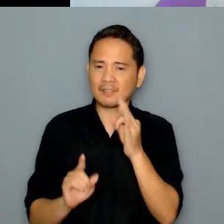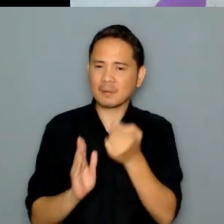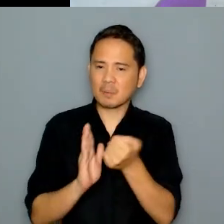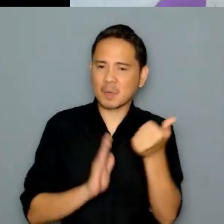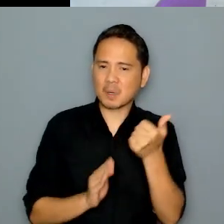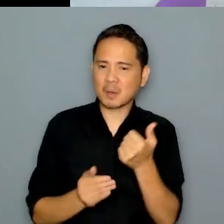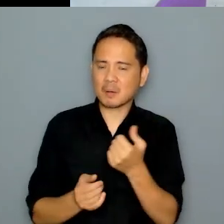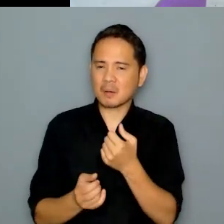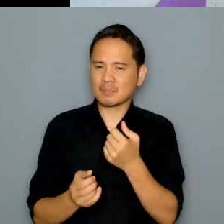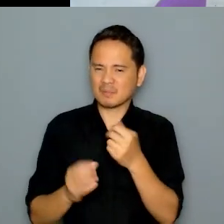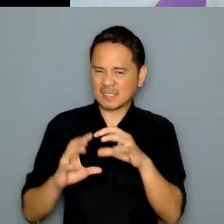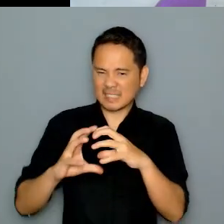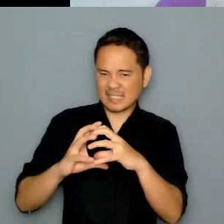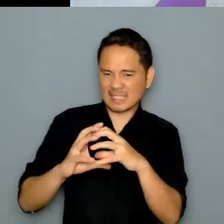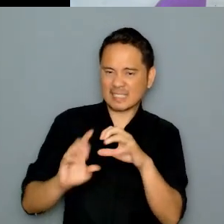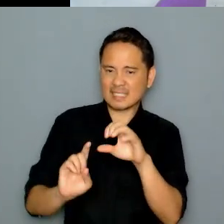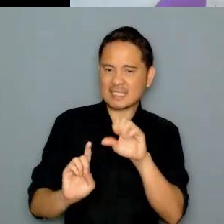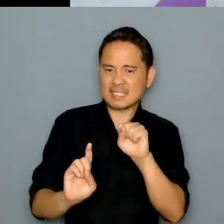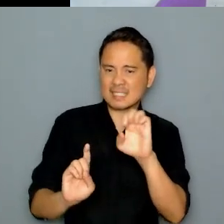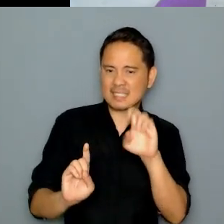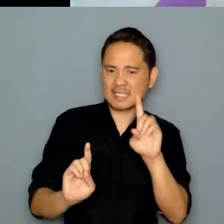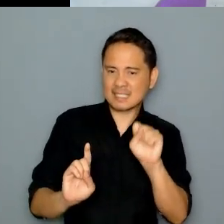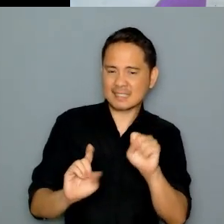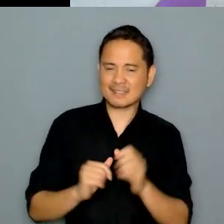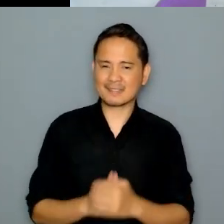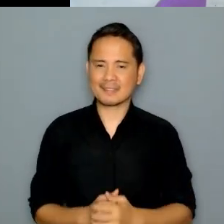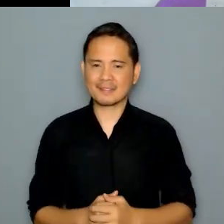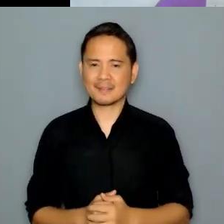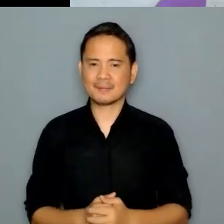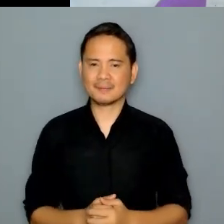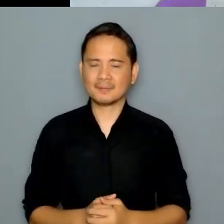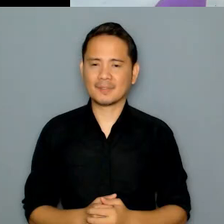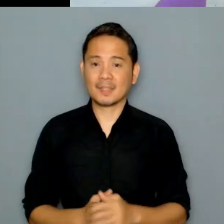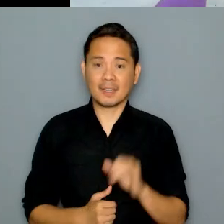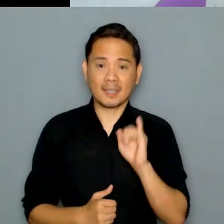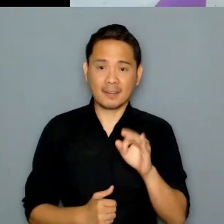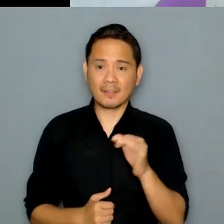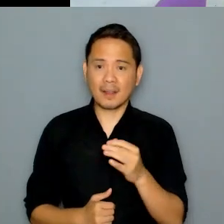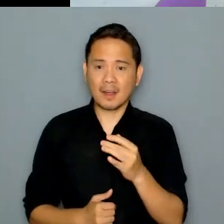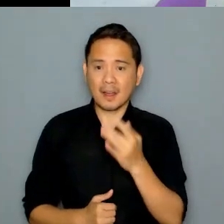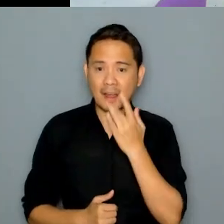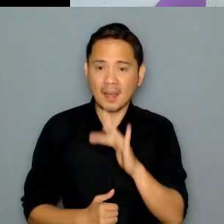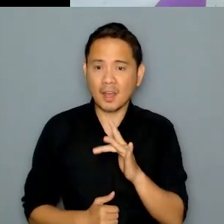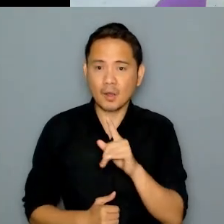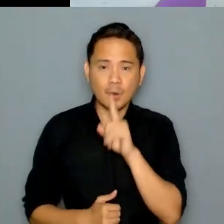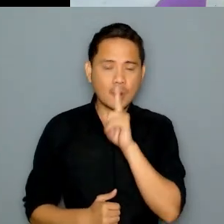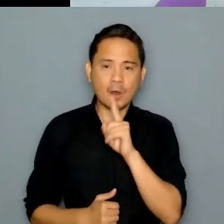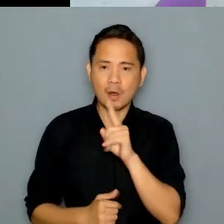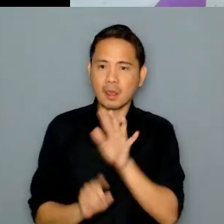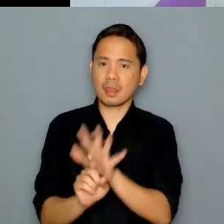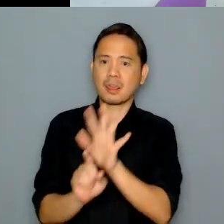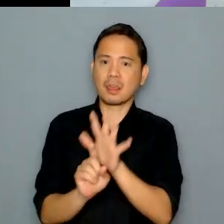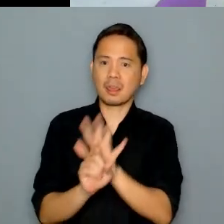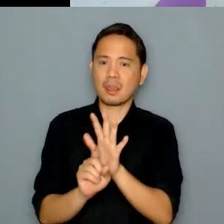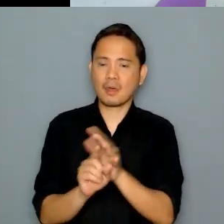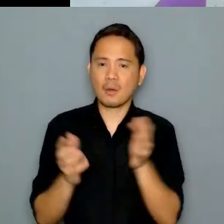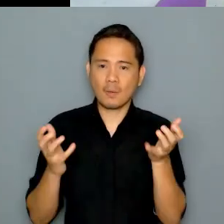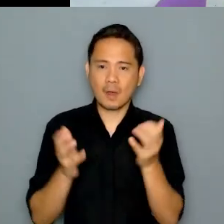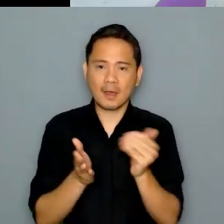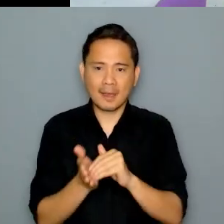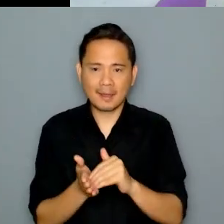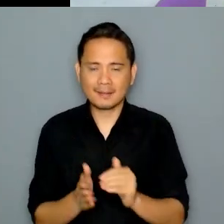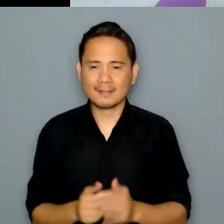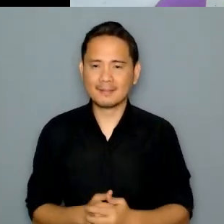inyo. Nako, babalikan nyo ako pagka naluto nyo to. Huwag naman babalikan ng ano, napagalitan